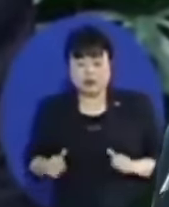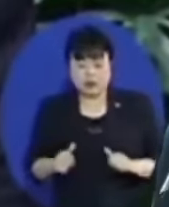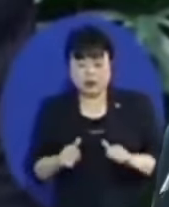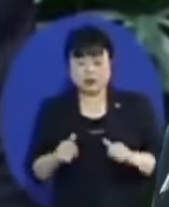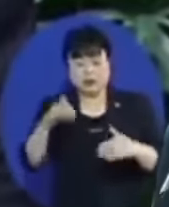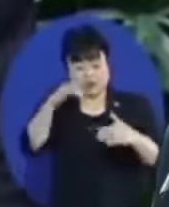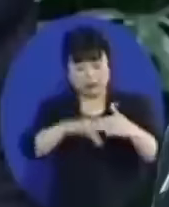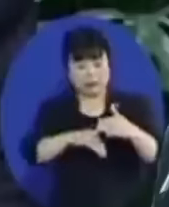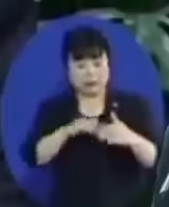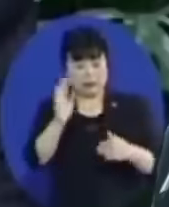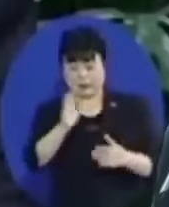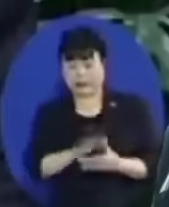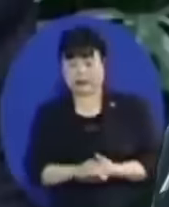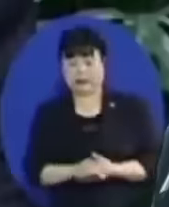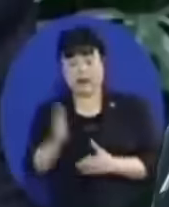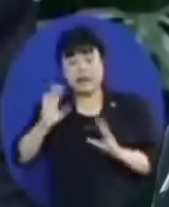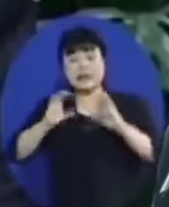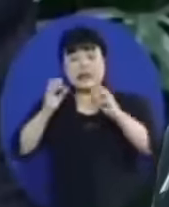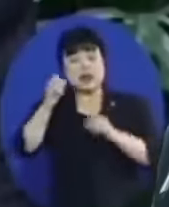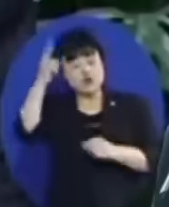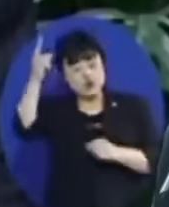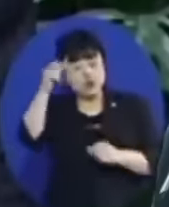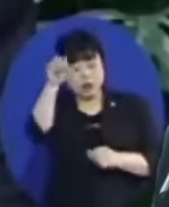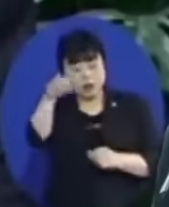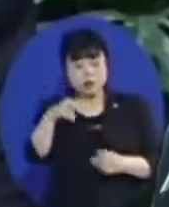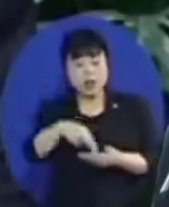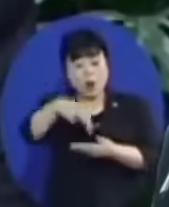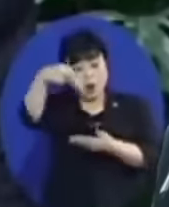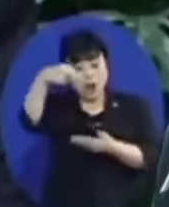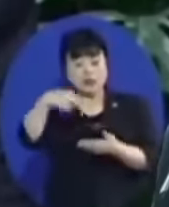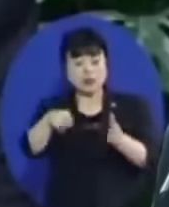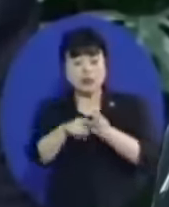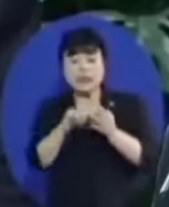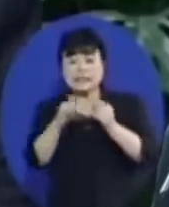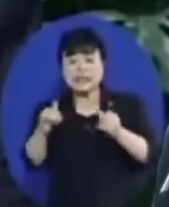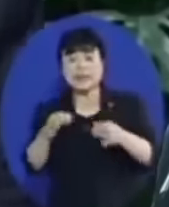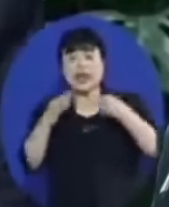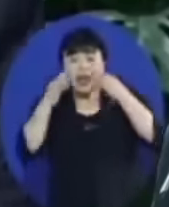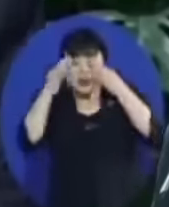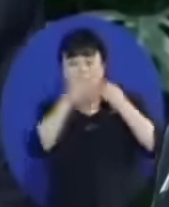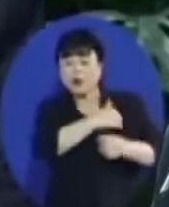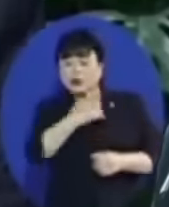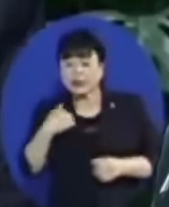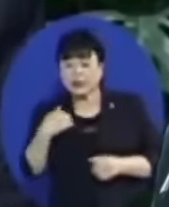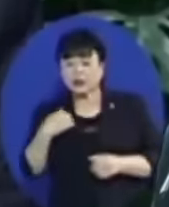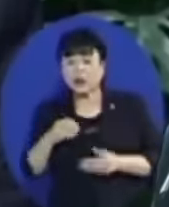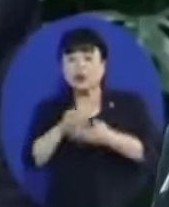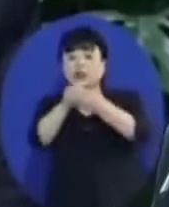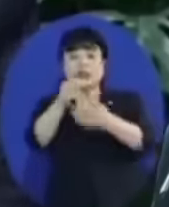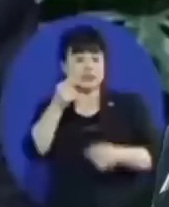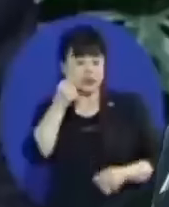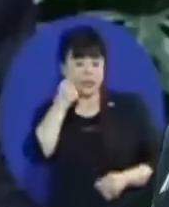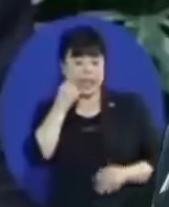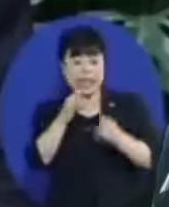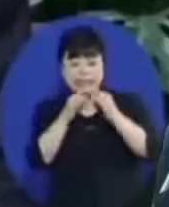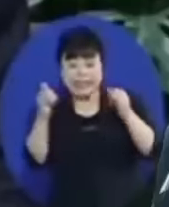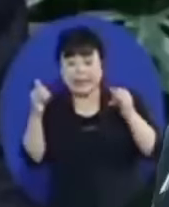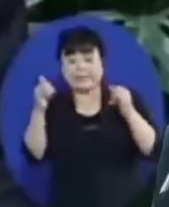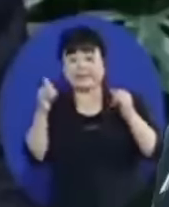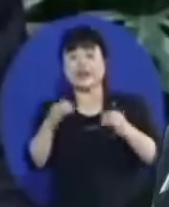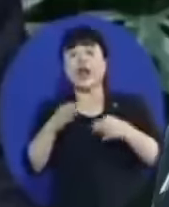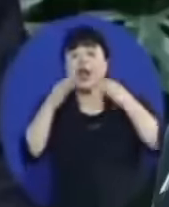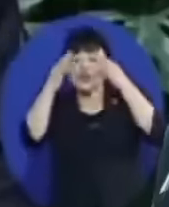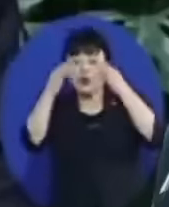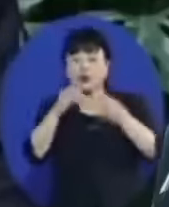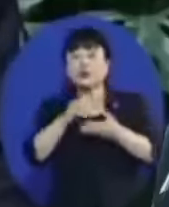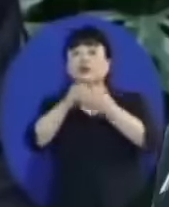것입니다. 천국 같은 그 위대하고 영광스러운 곳은 인간의 자격으로서는 못 들어갑니다. 인간의